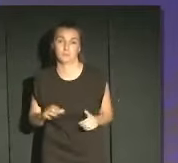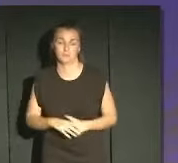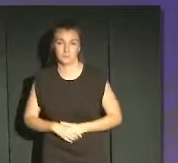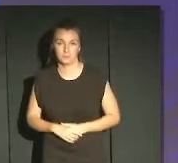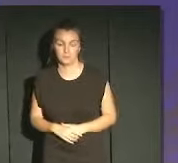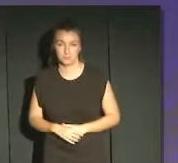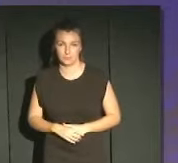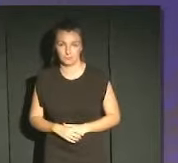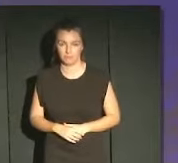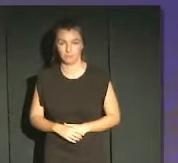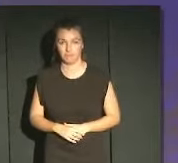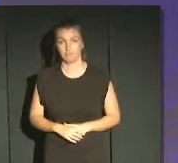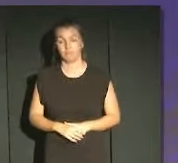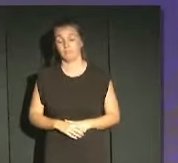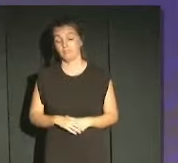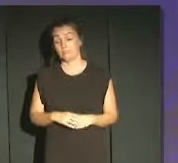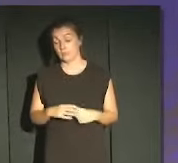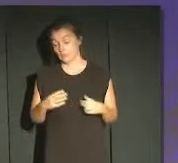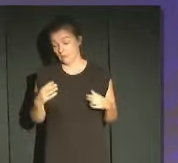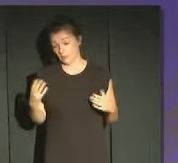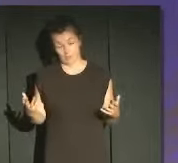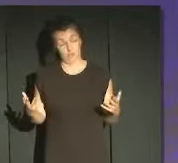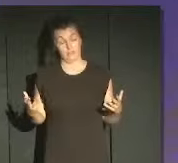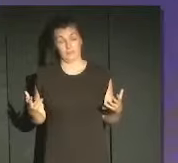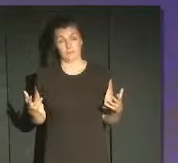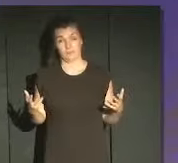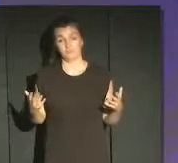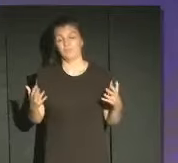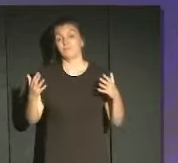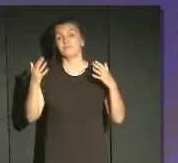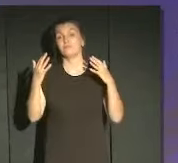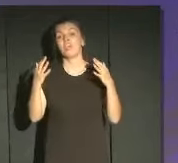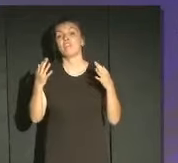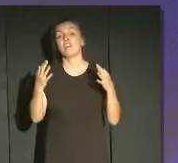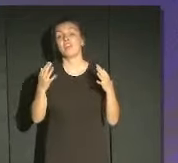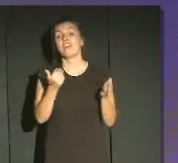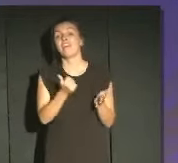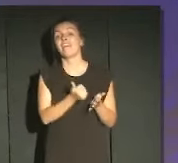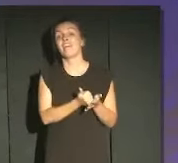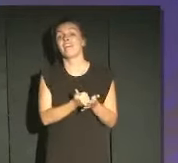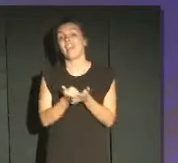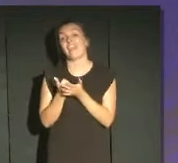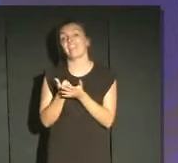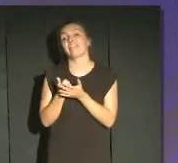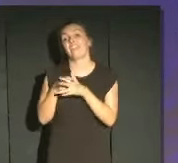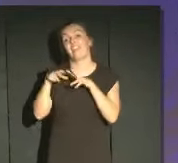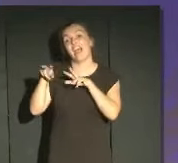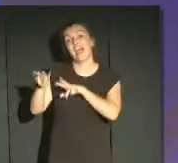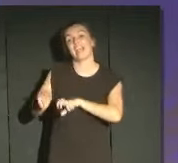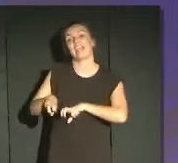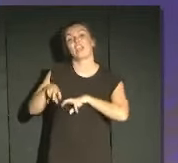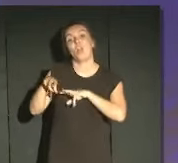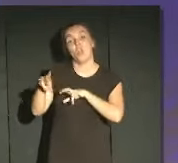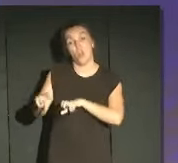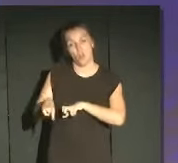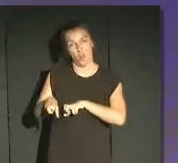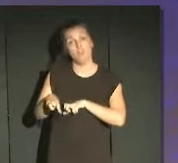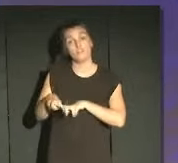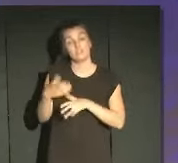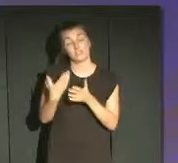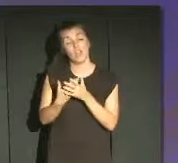échange je pourrais aussi longuement parler la question des aides agricoles qui sont distribuées